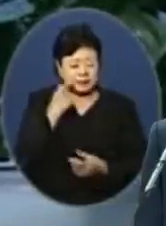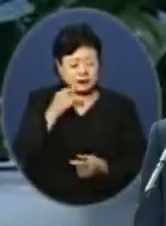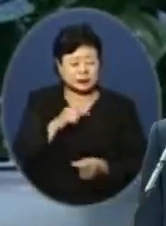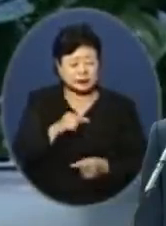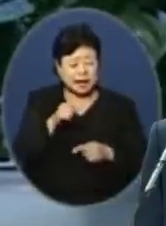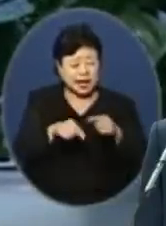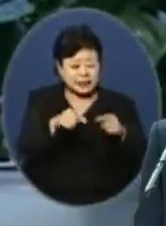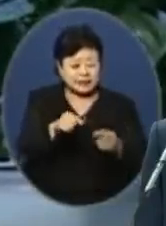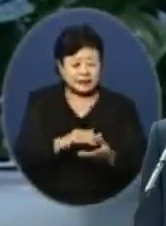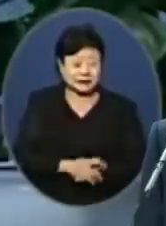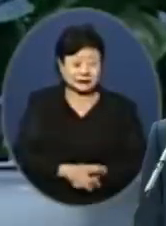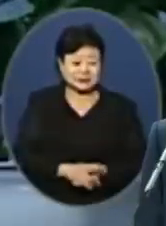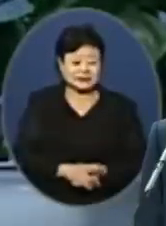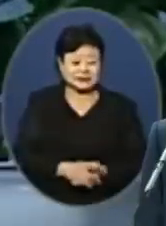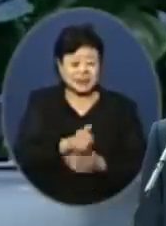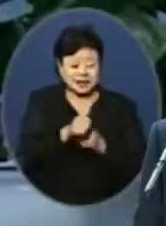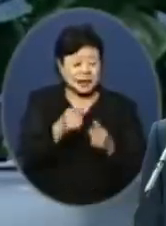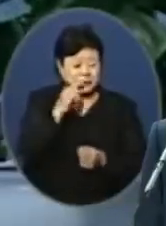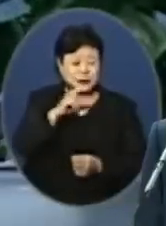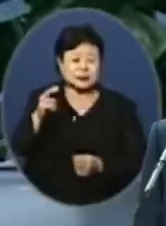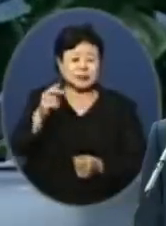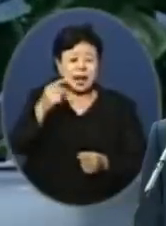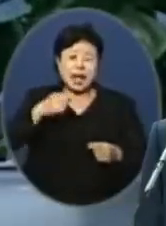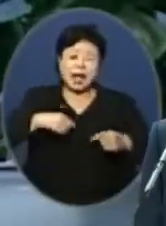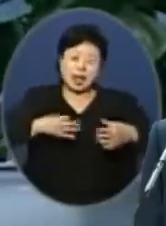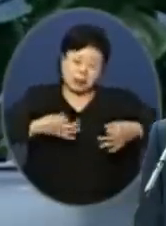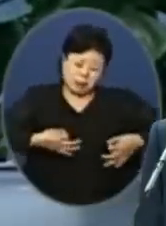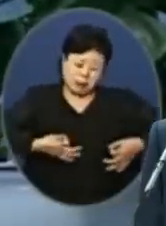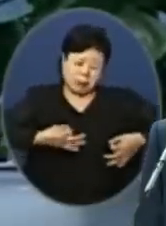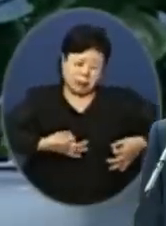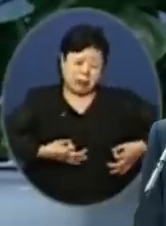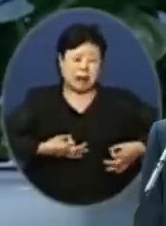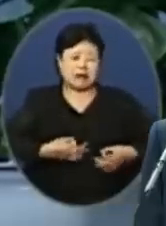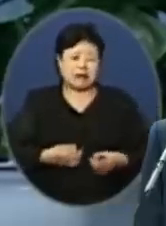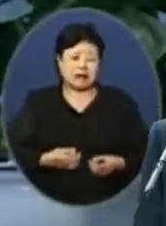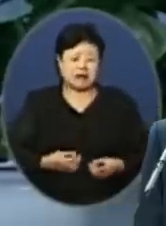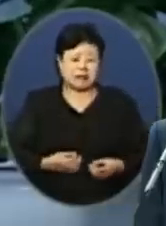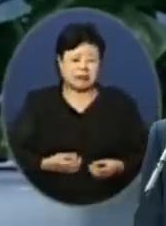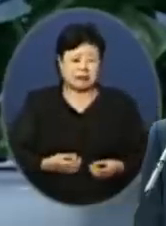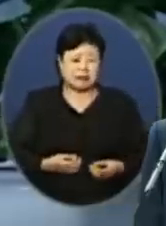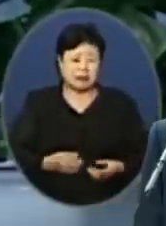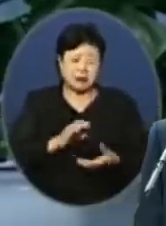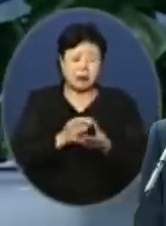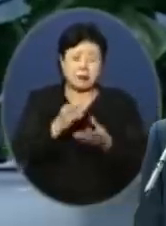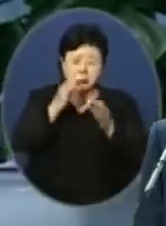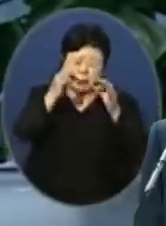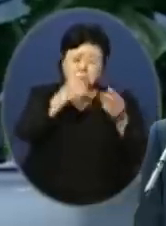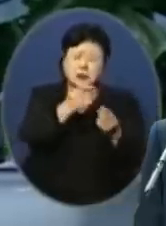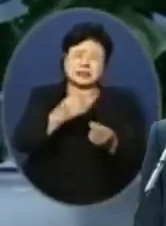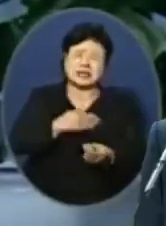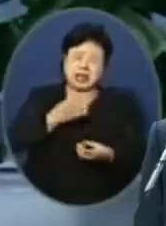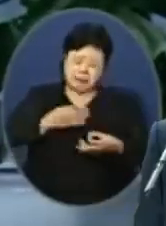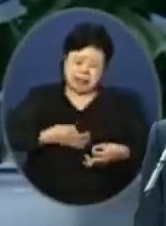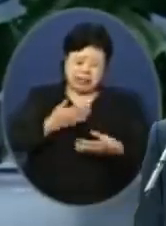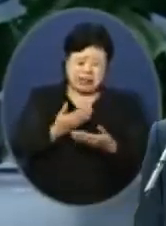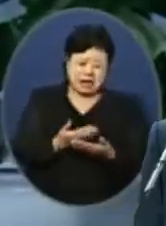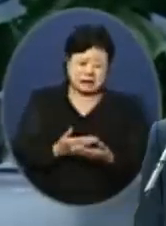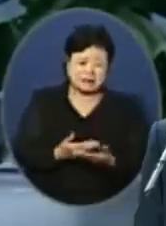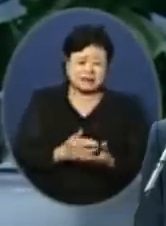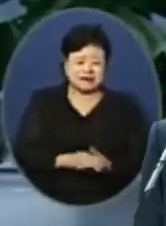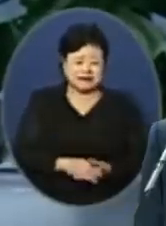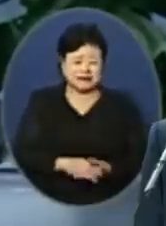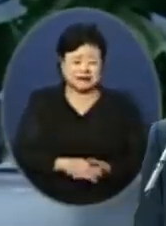아버지께로 나아가는데 하나님 아버지여 날 좀 보소 날 좀 보소 동지스 딸 꽃 본 듯이 날 좀 보소